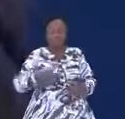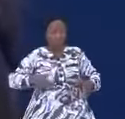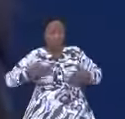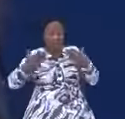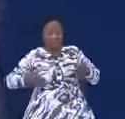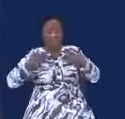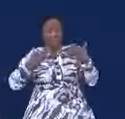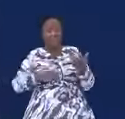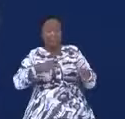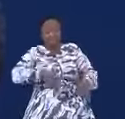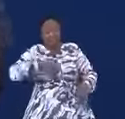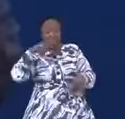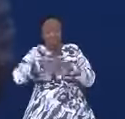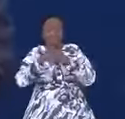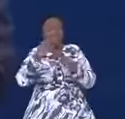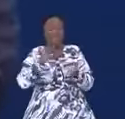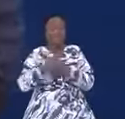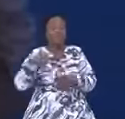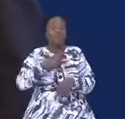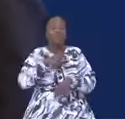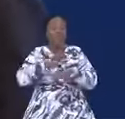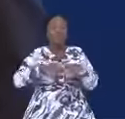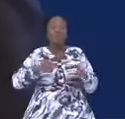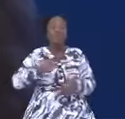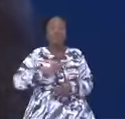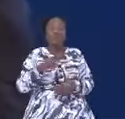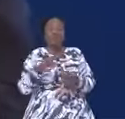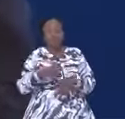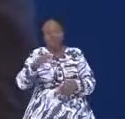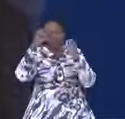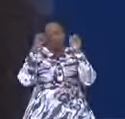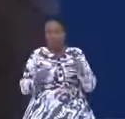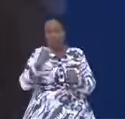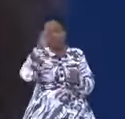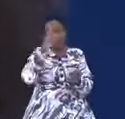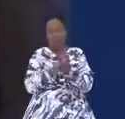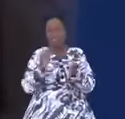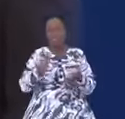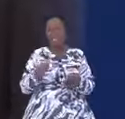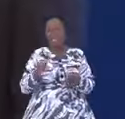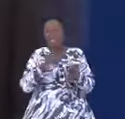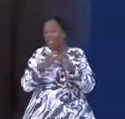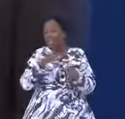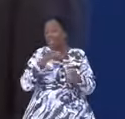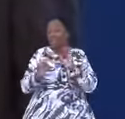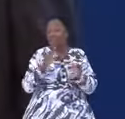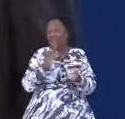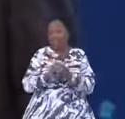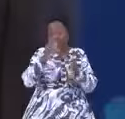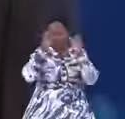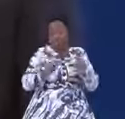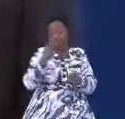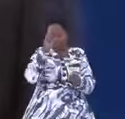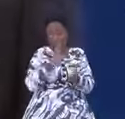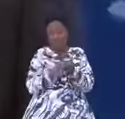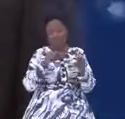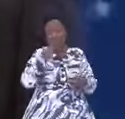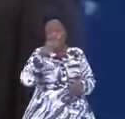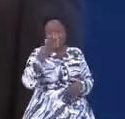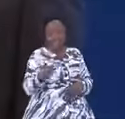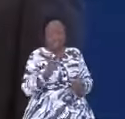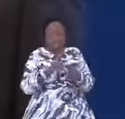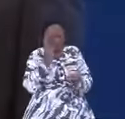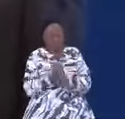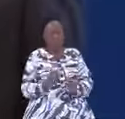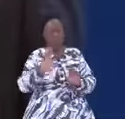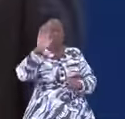appelle aux convictions et si cette conviction n'est pas là là mais quand tu lèves là ne règle pas le